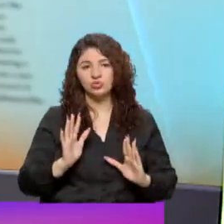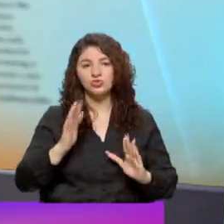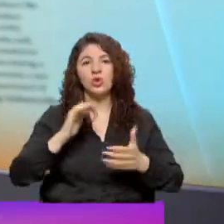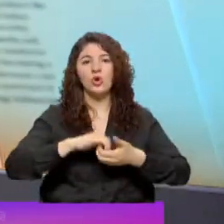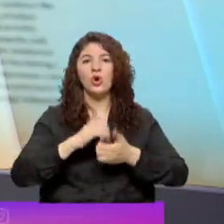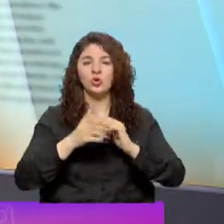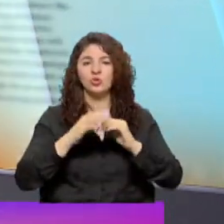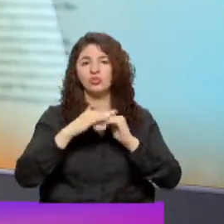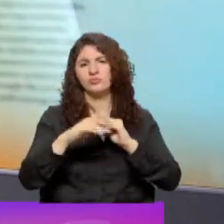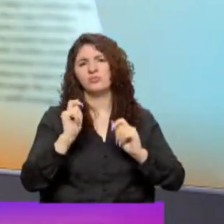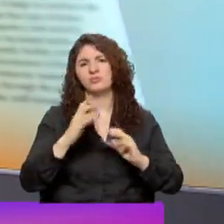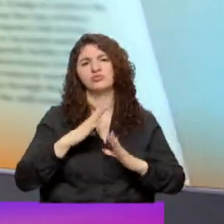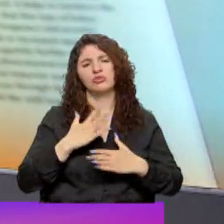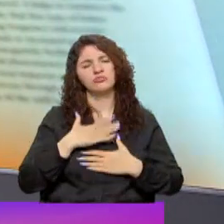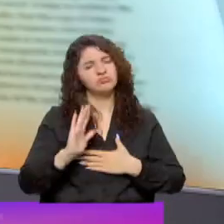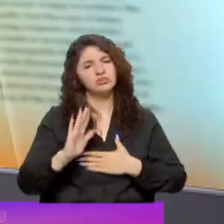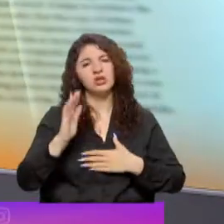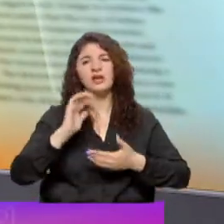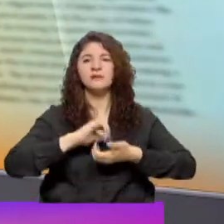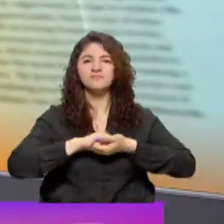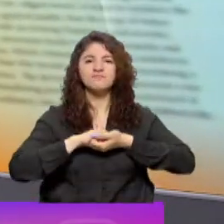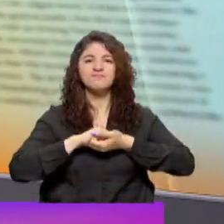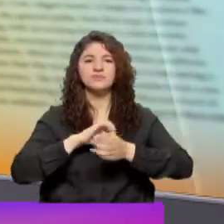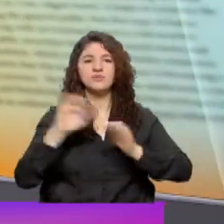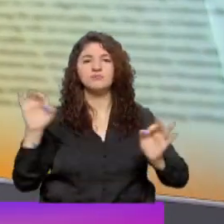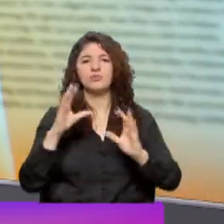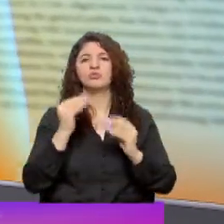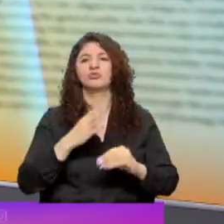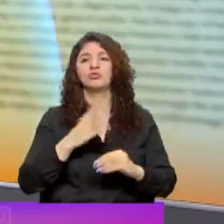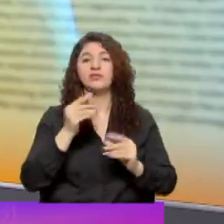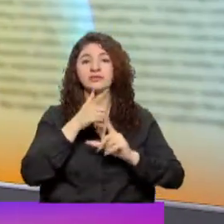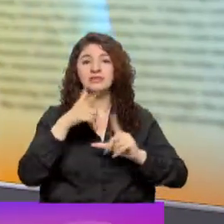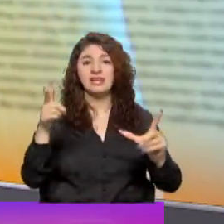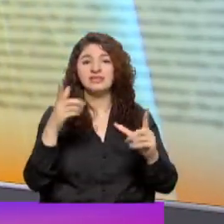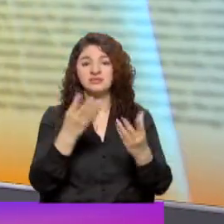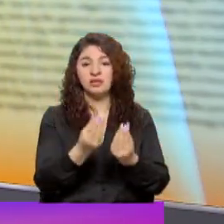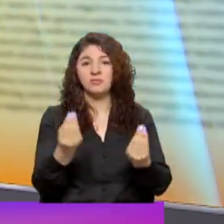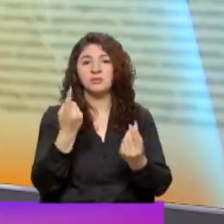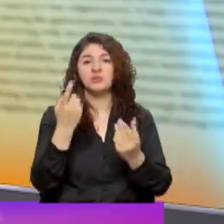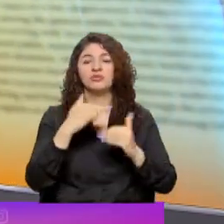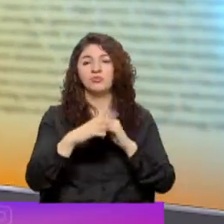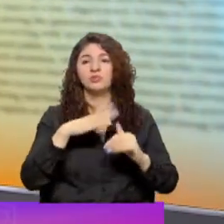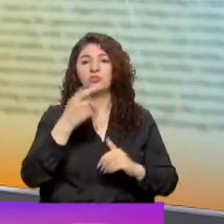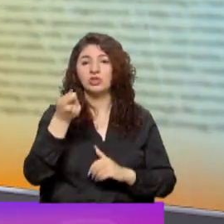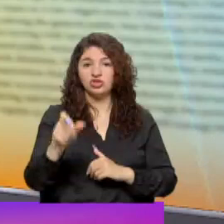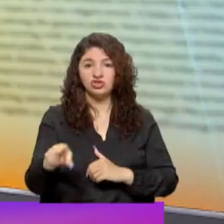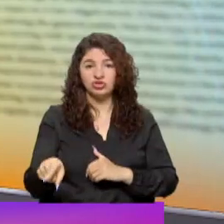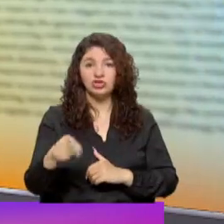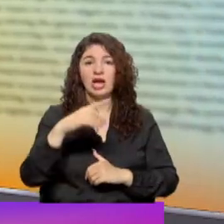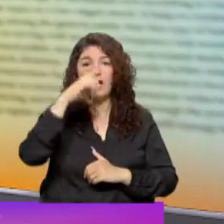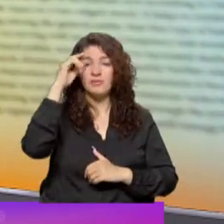örgütlü toplum istiyoruz biz Teşkilatı toplum istiyoruz çok sesli bir toplum istiyoruz işçi